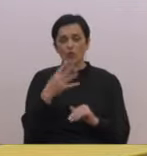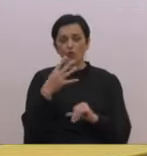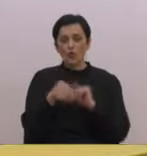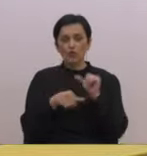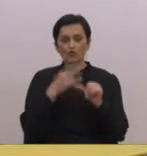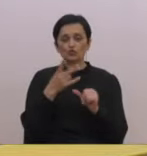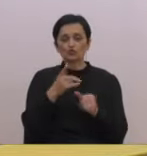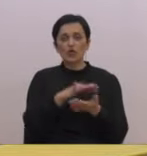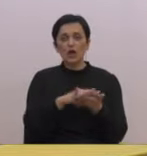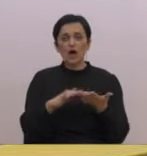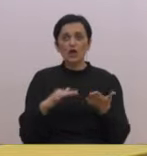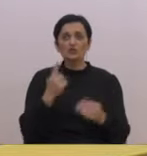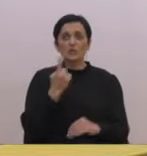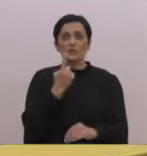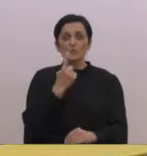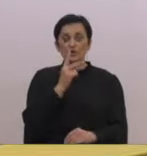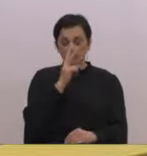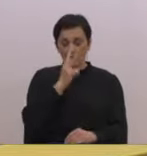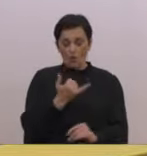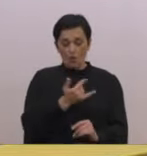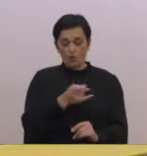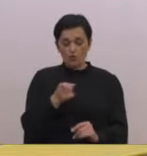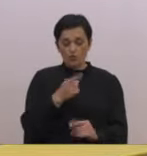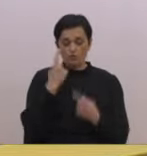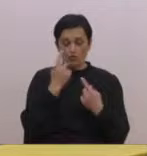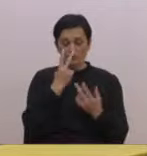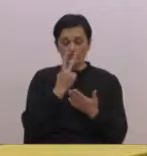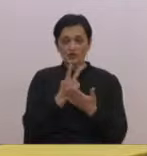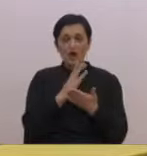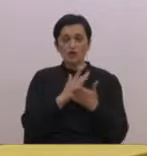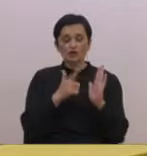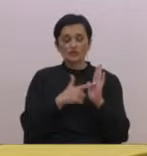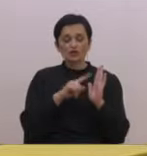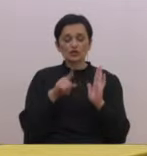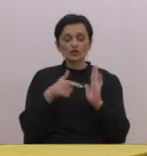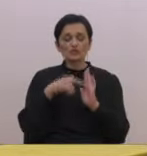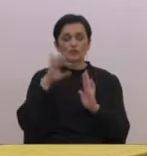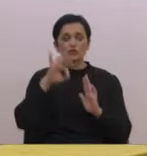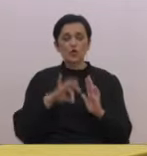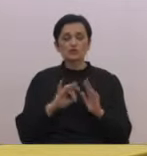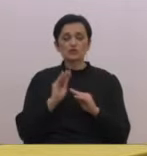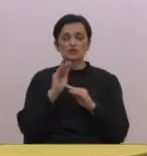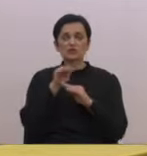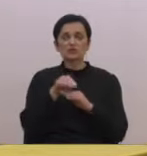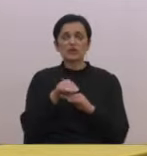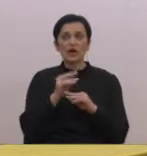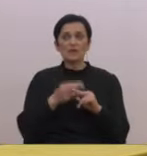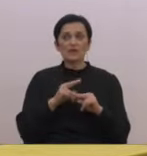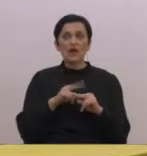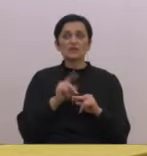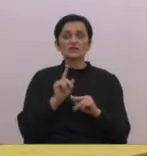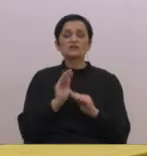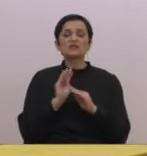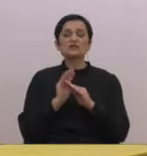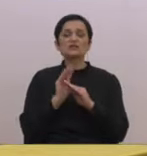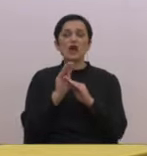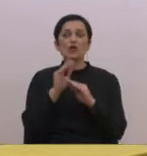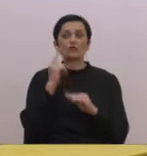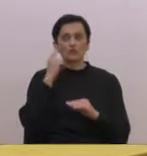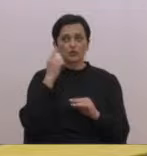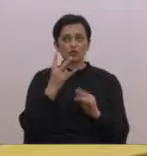უნდა გაგრძელდეს. პირველი ორი თვის მონაცემები ჩვენ ნახეთ, რომ არის 7.7%-იანი ზრდა, ეს ზრდა ჩვენ ფიქრობთ, რომ